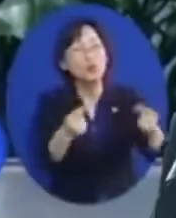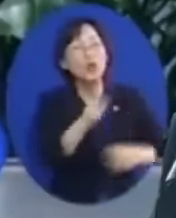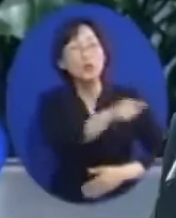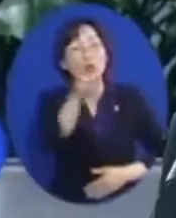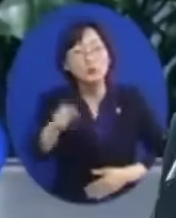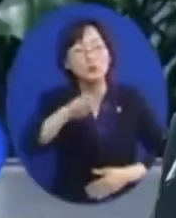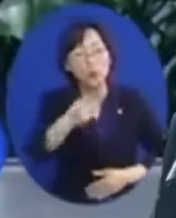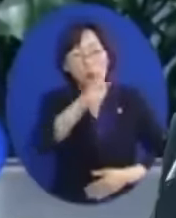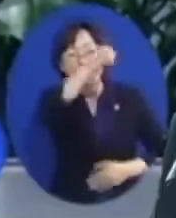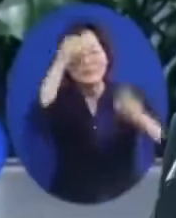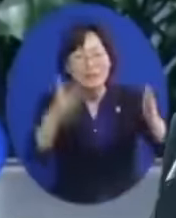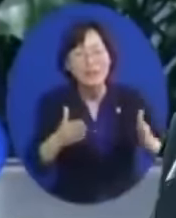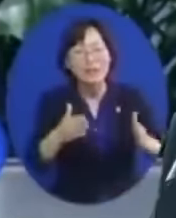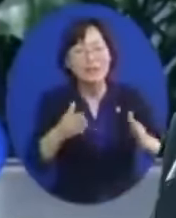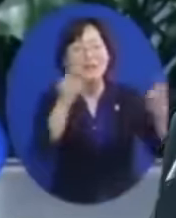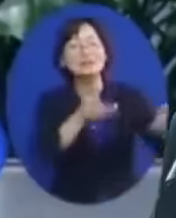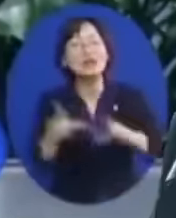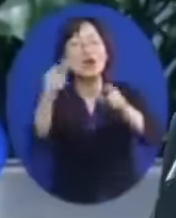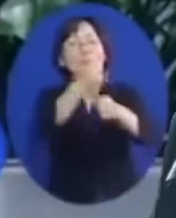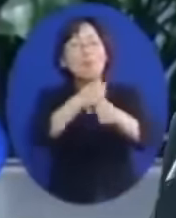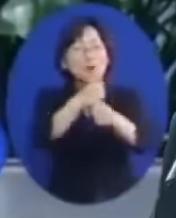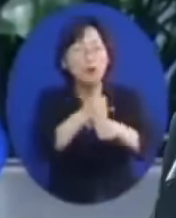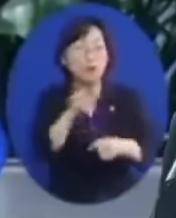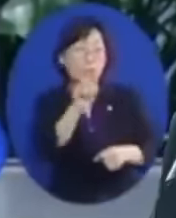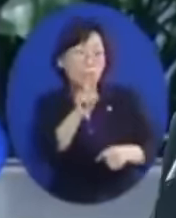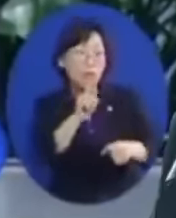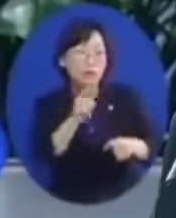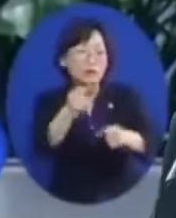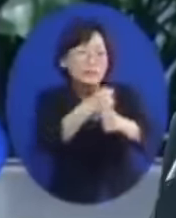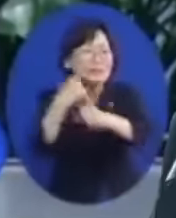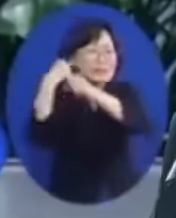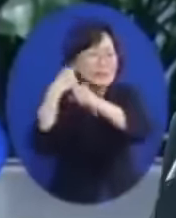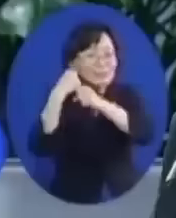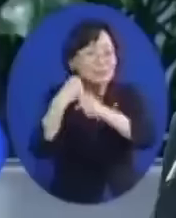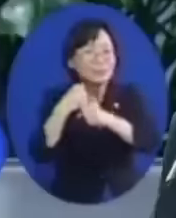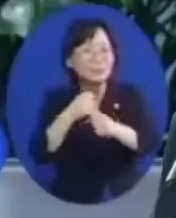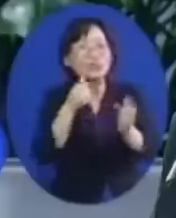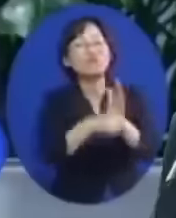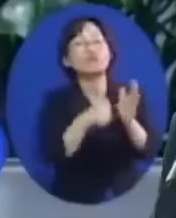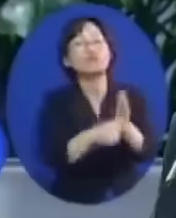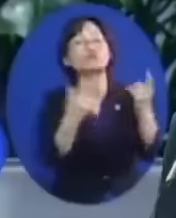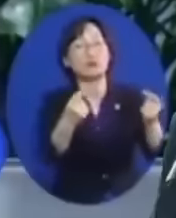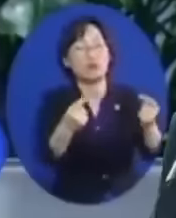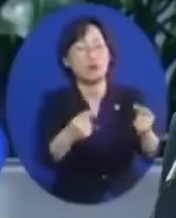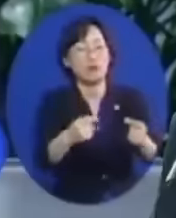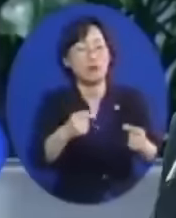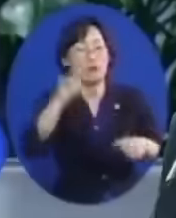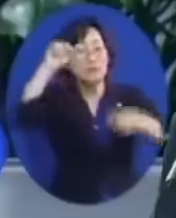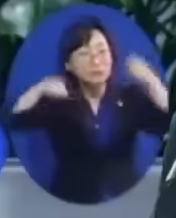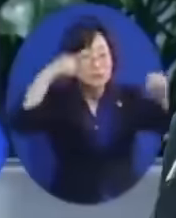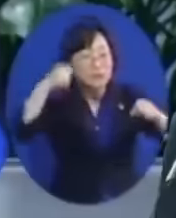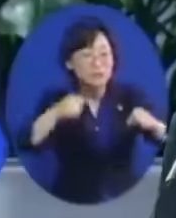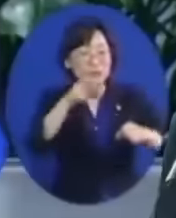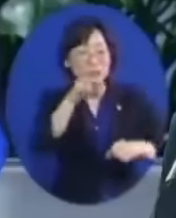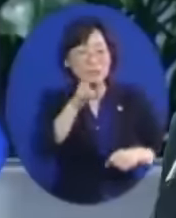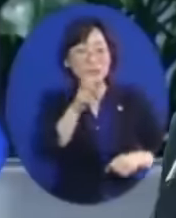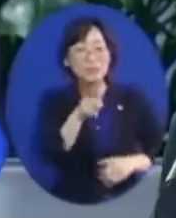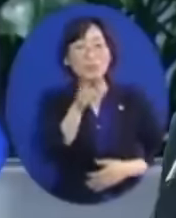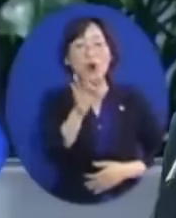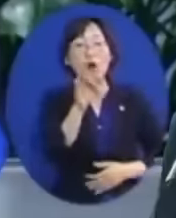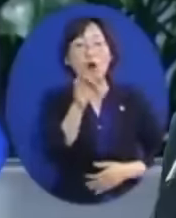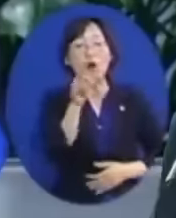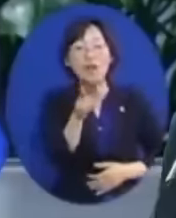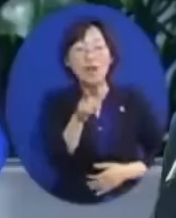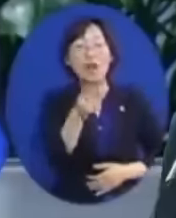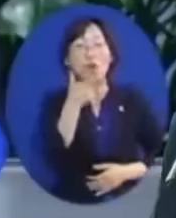너희가 인생을 살아가는 멍에다. 멍에란 뭡니까? 짐을 짊은 도구인 것입니다. 짐승들이 멍에 없이 짐을 지면 가죽이